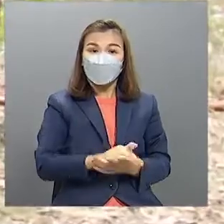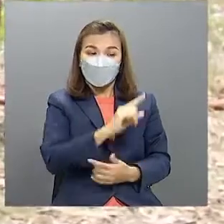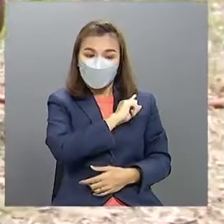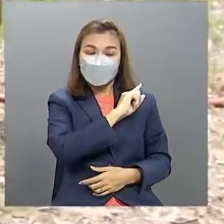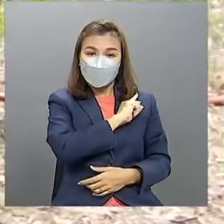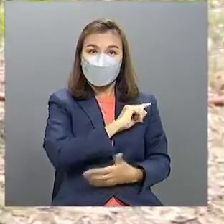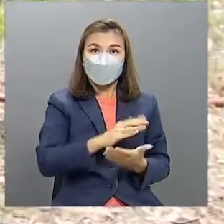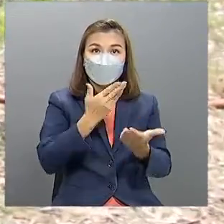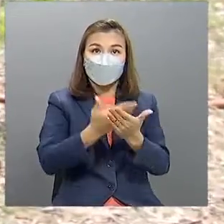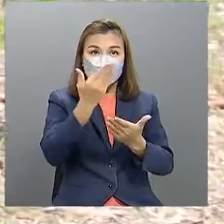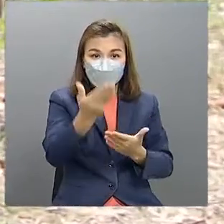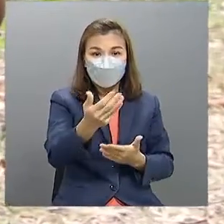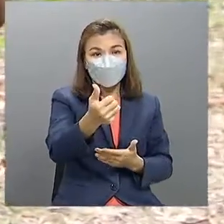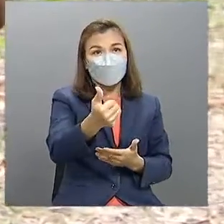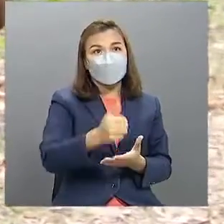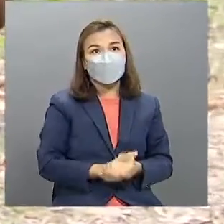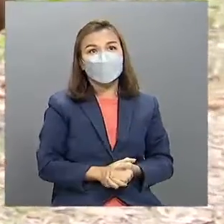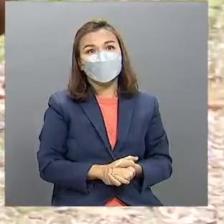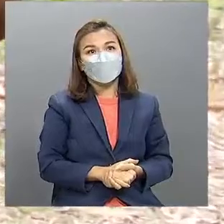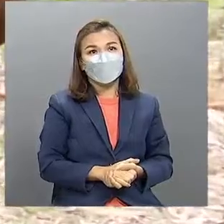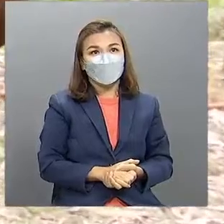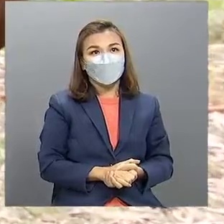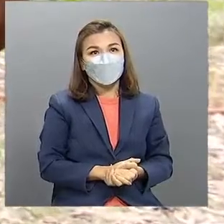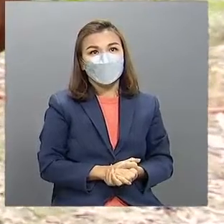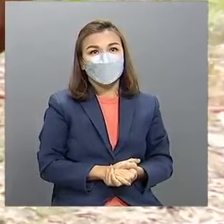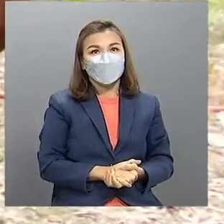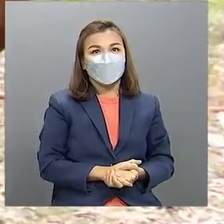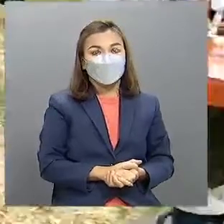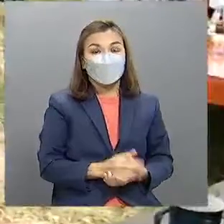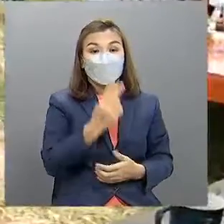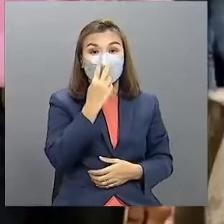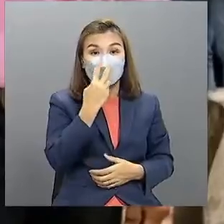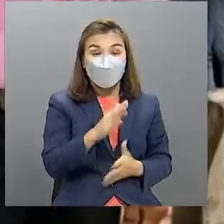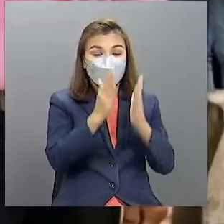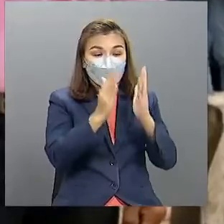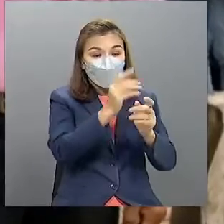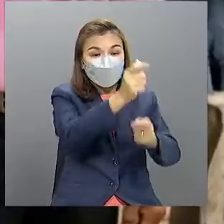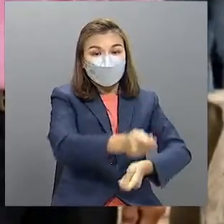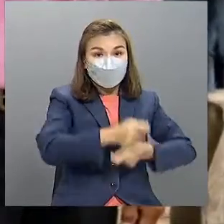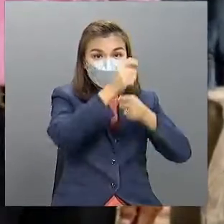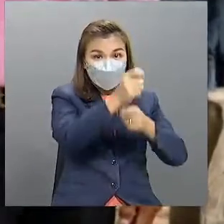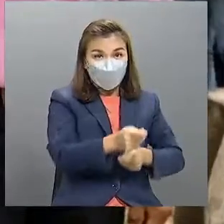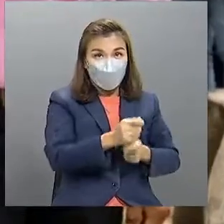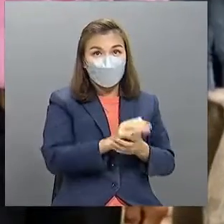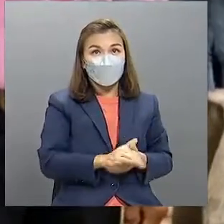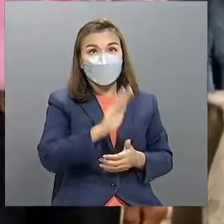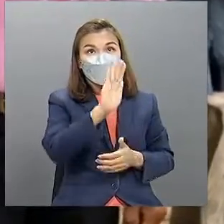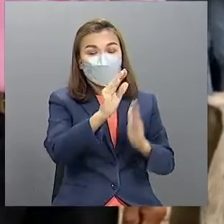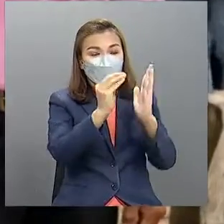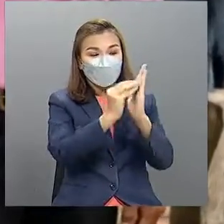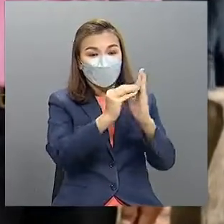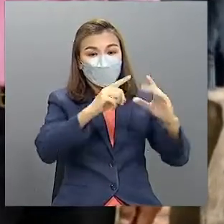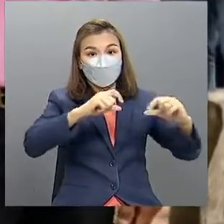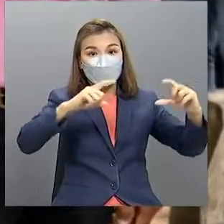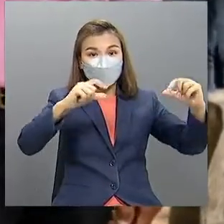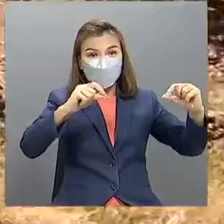ญญา ในฟังแบบนี้ทางเกษตรกรตำบลยางสาวค่ะเขาก็บอกว่าที่ผ่าน